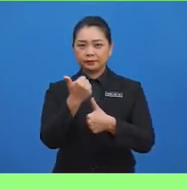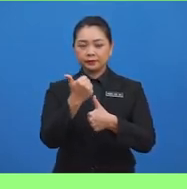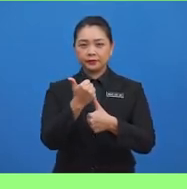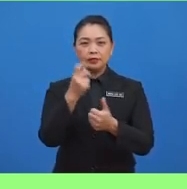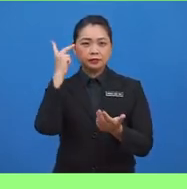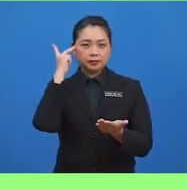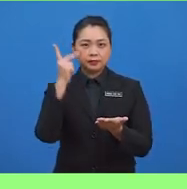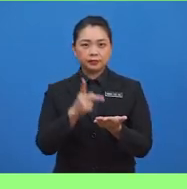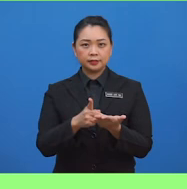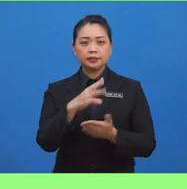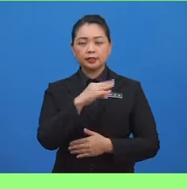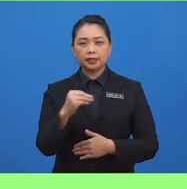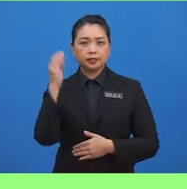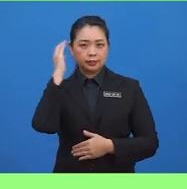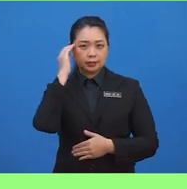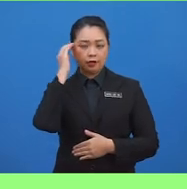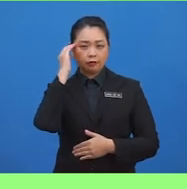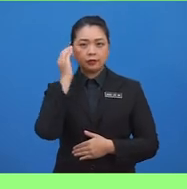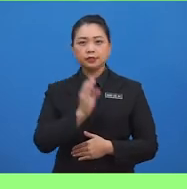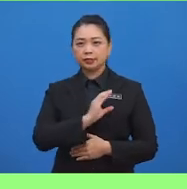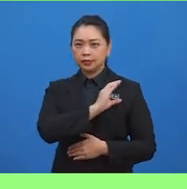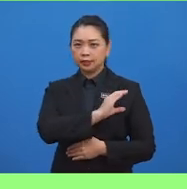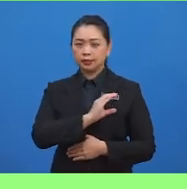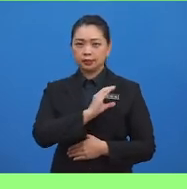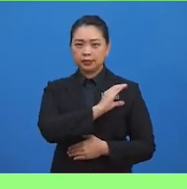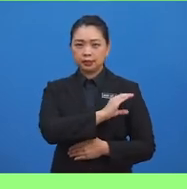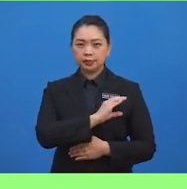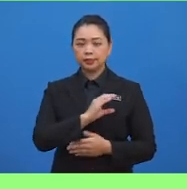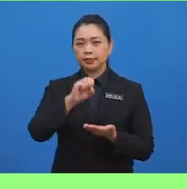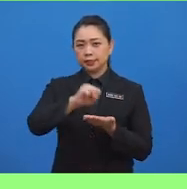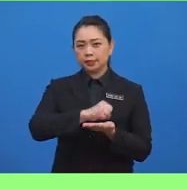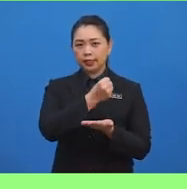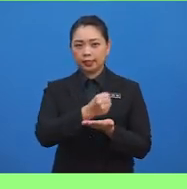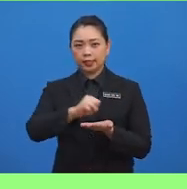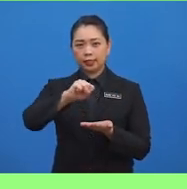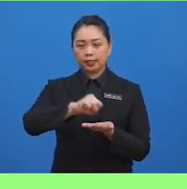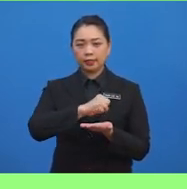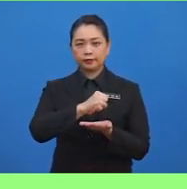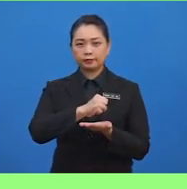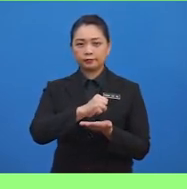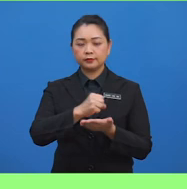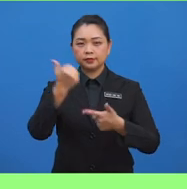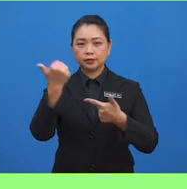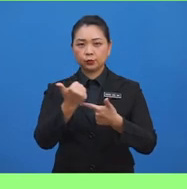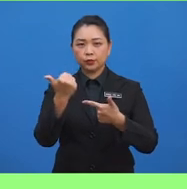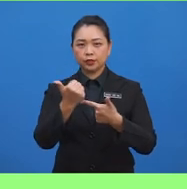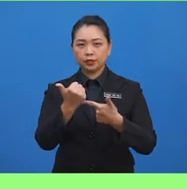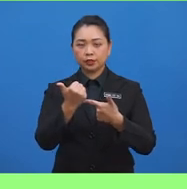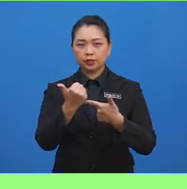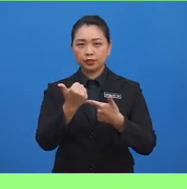mengenal dan mengetahui ciri-ciri syair Hai kedua